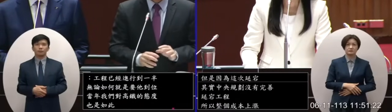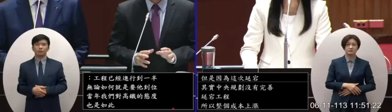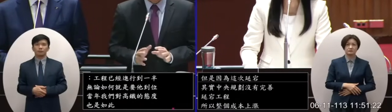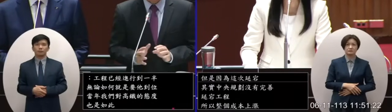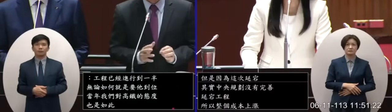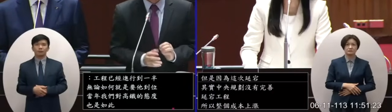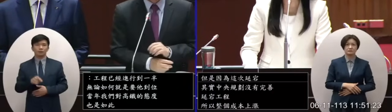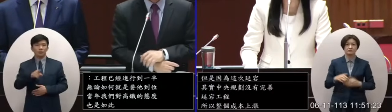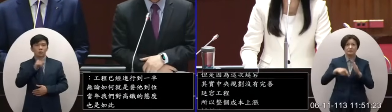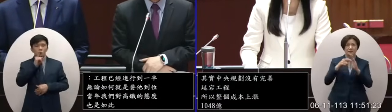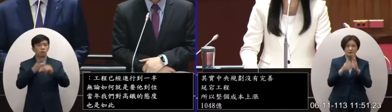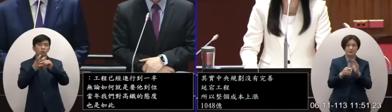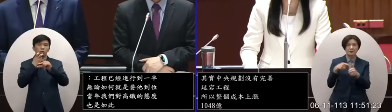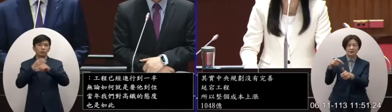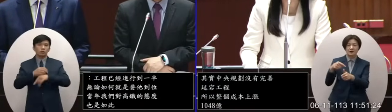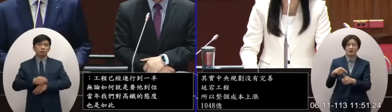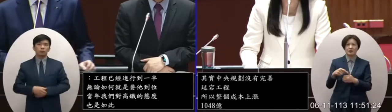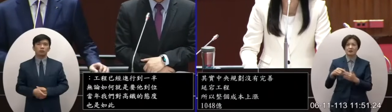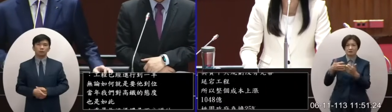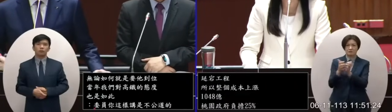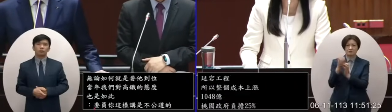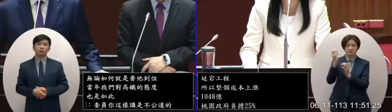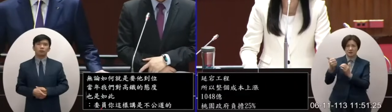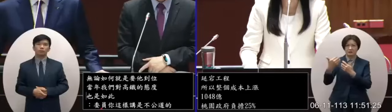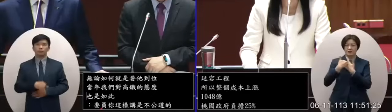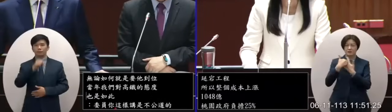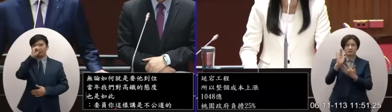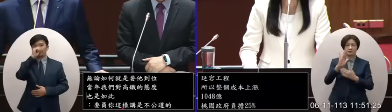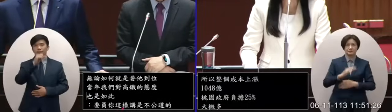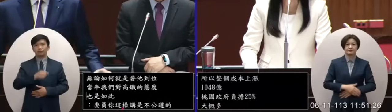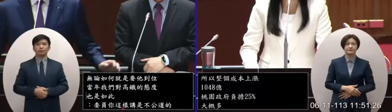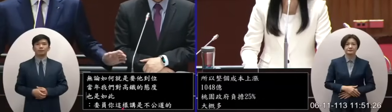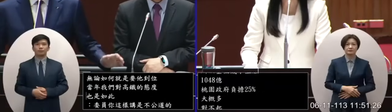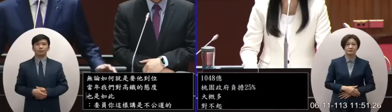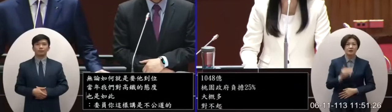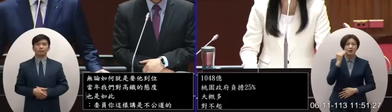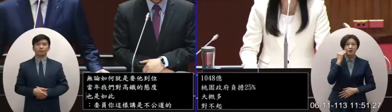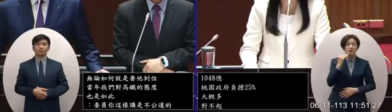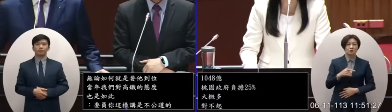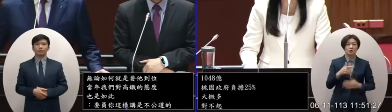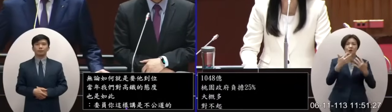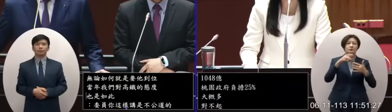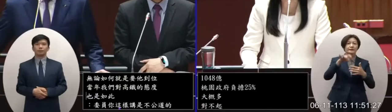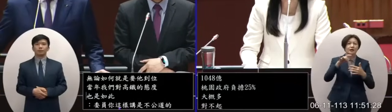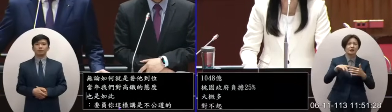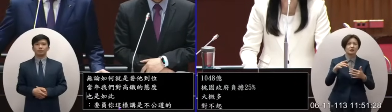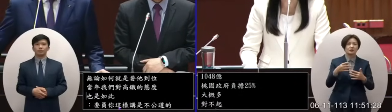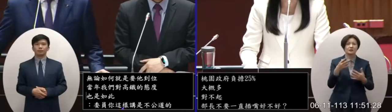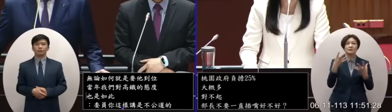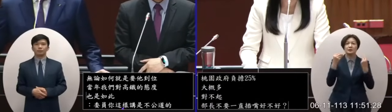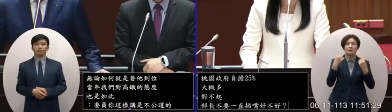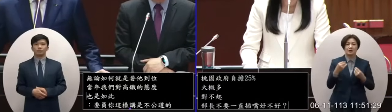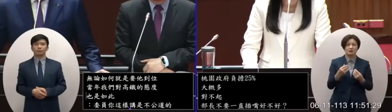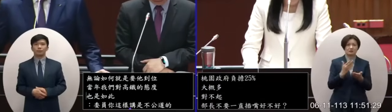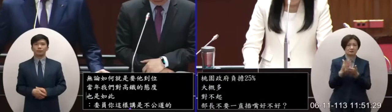你讲中央 院长教一下好不好？不要一直插嘴好不好？ 好。 如果你都不听问题，你怎么有办法解决问题？